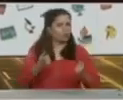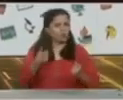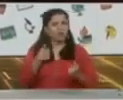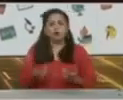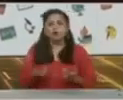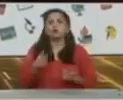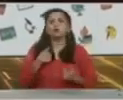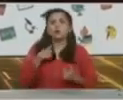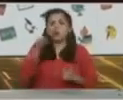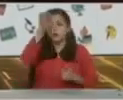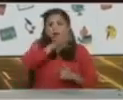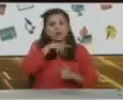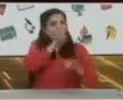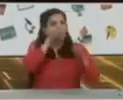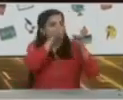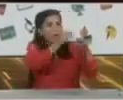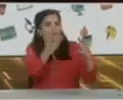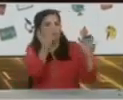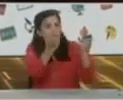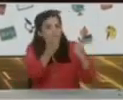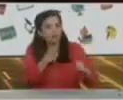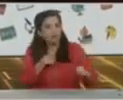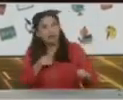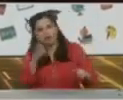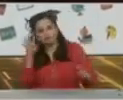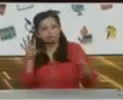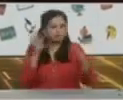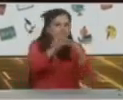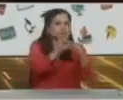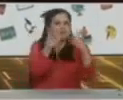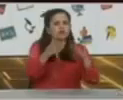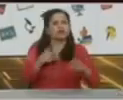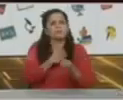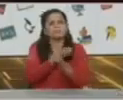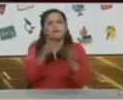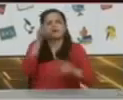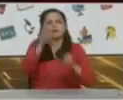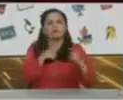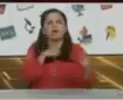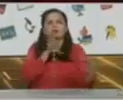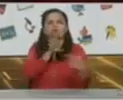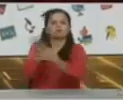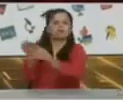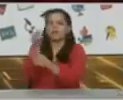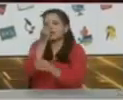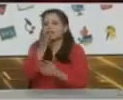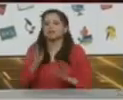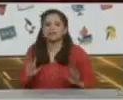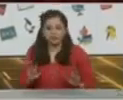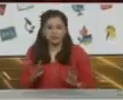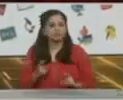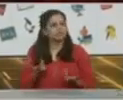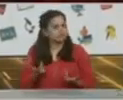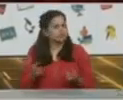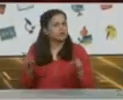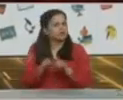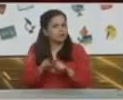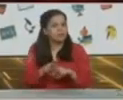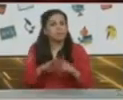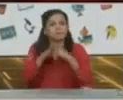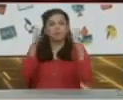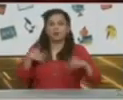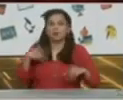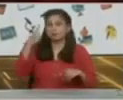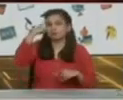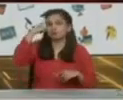सेवा से जुड़ जाते हैं, तो हम करोड़ों जीवनों से जुड़ जाते हैं। इसलिए बड़े सपने